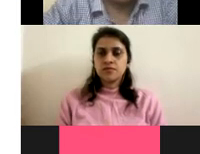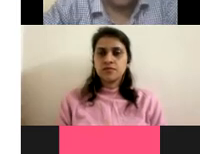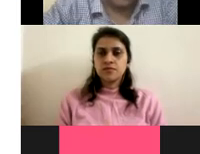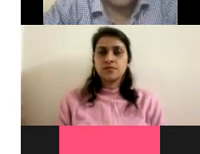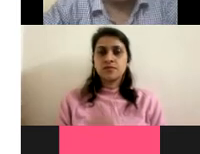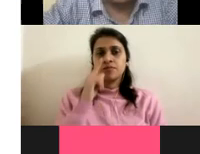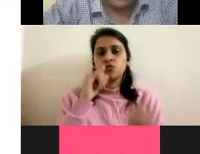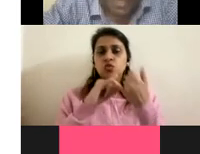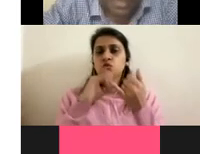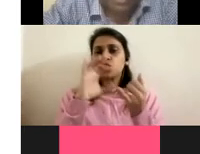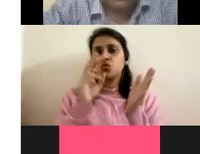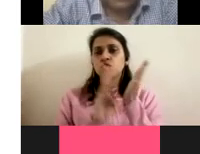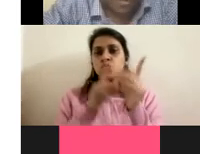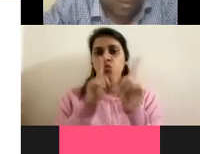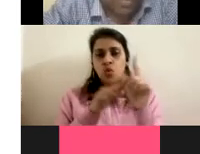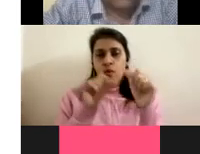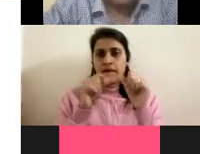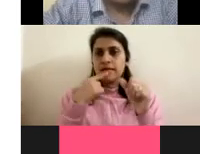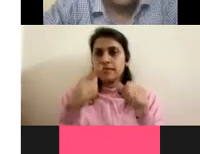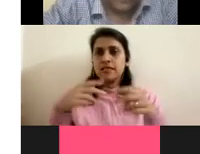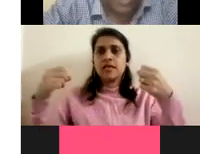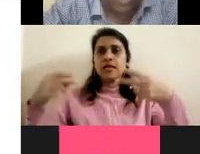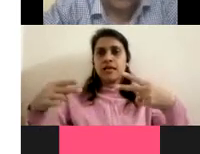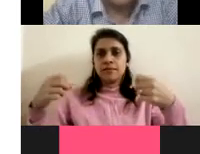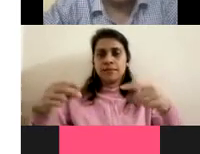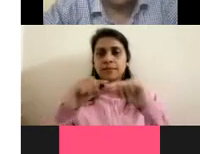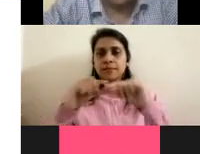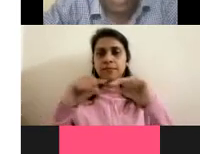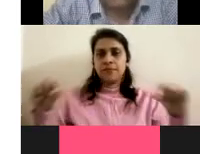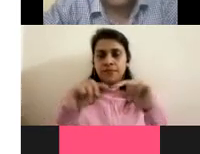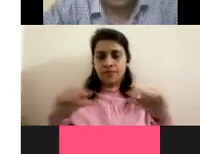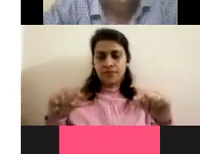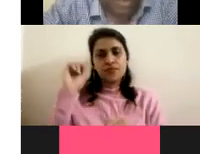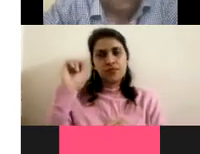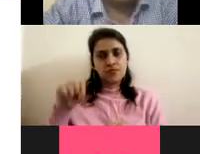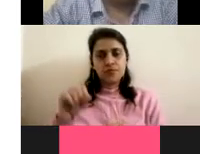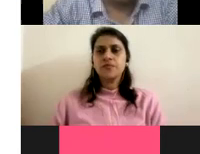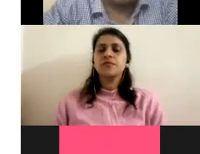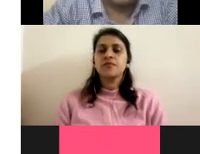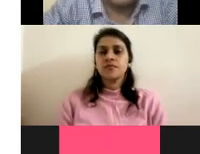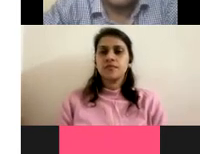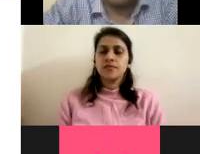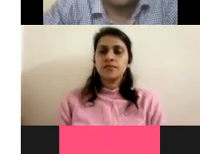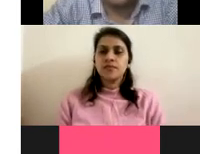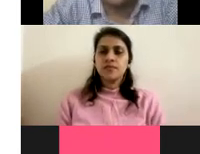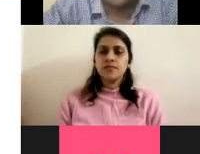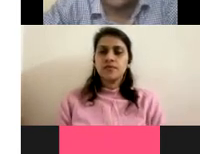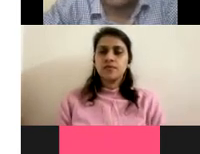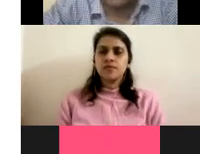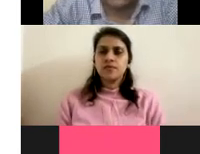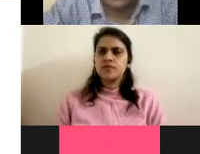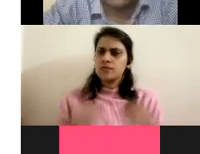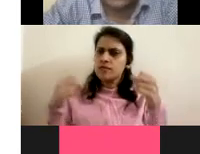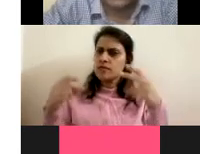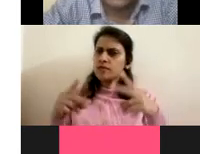सोनिया सेज क्लोज्ड कैप्शनिंग, यस टू एंश्योर देयर इज क्लोज्ड कैप्शनिंग, ओके enough, only of course if I